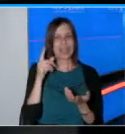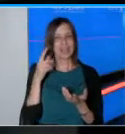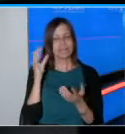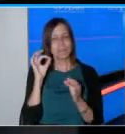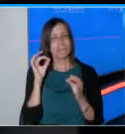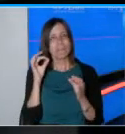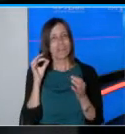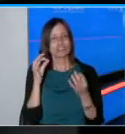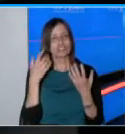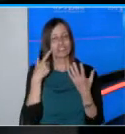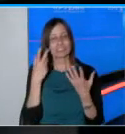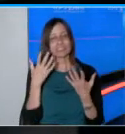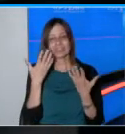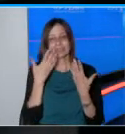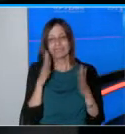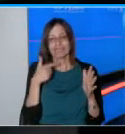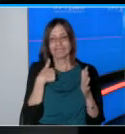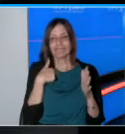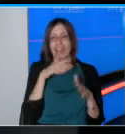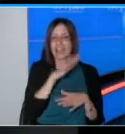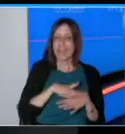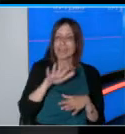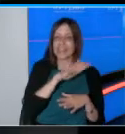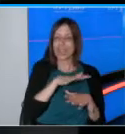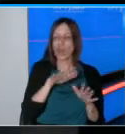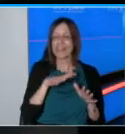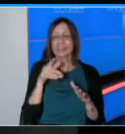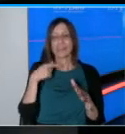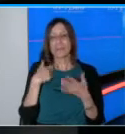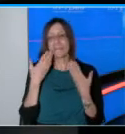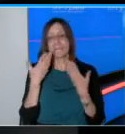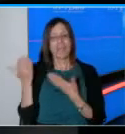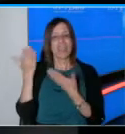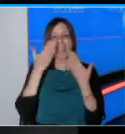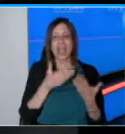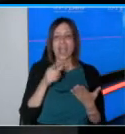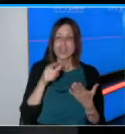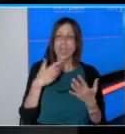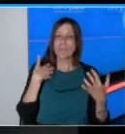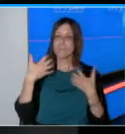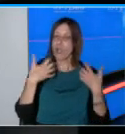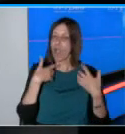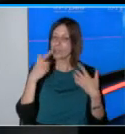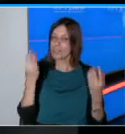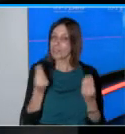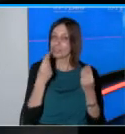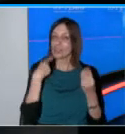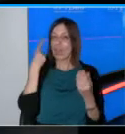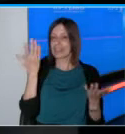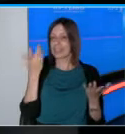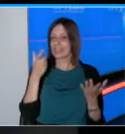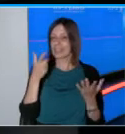הצ'קרות לים תיכוני, אירחה אותי בהופעות, אירחתי אותה, זה באמת היה כבוד גדול. הנה משהו שלא ידעתי בתחקיר, תראו איזה